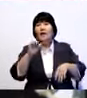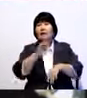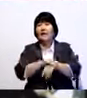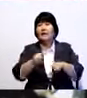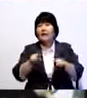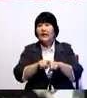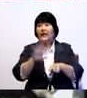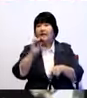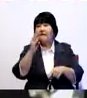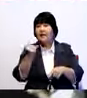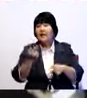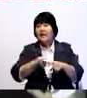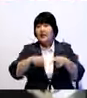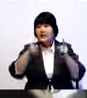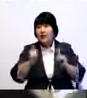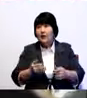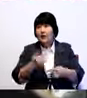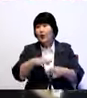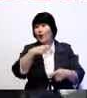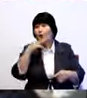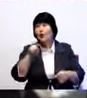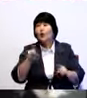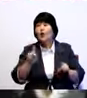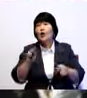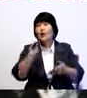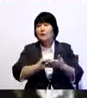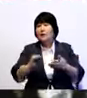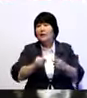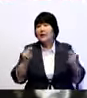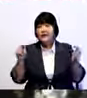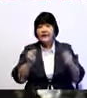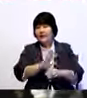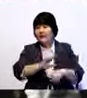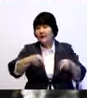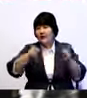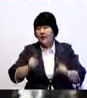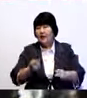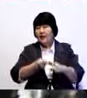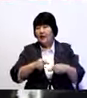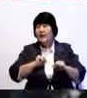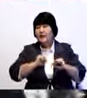такие вещи. То есть на самом деле много то, что публикуется, не соответствует действительности.